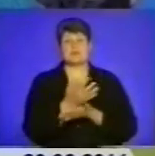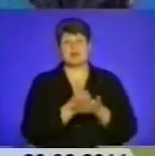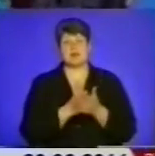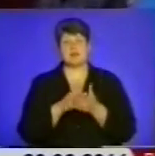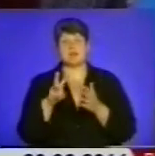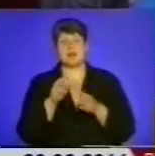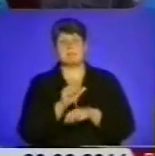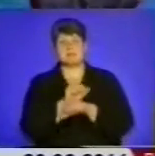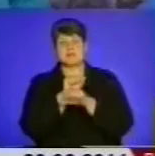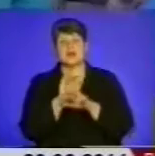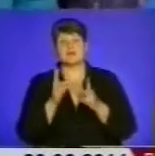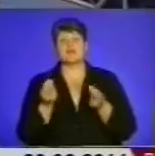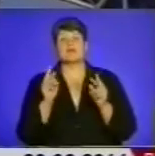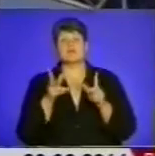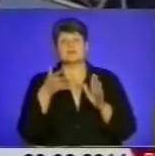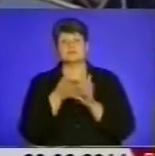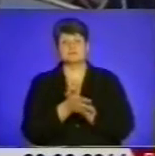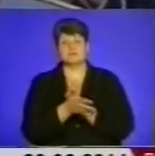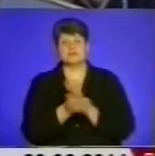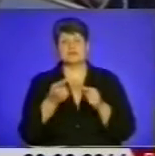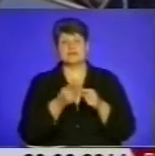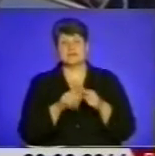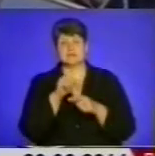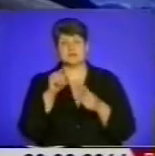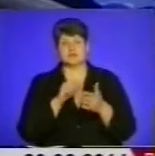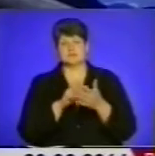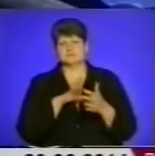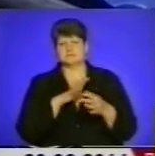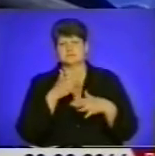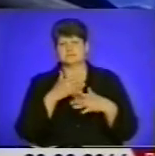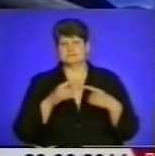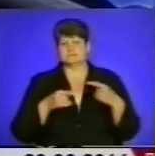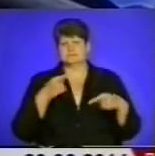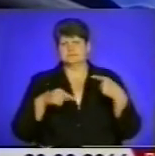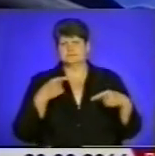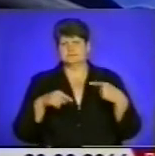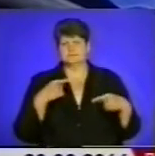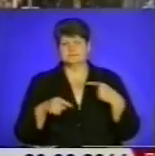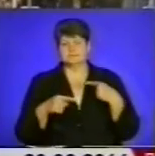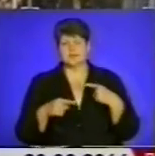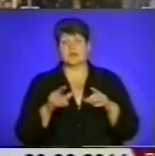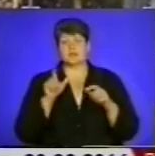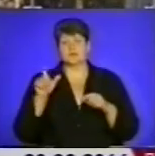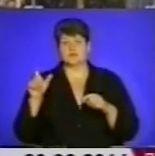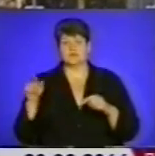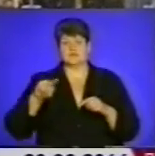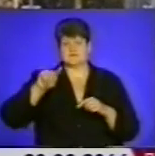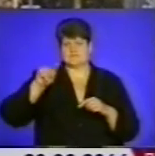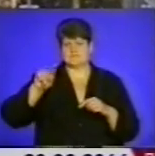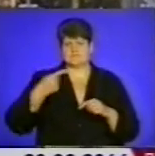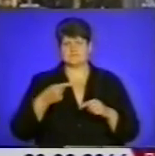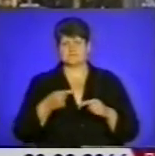і як їх витратили? Ці запитання щинили справжні баталії у тернопільському прес-клубі. Громадськість краю вимагала